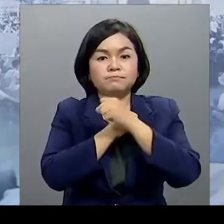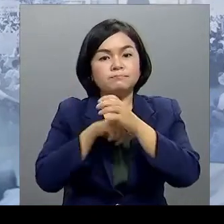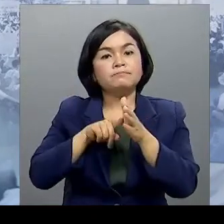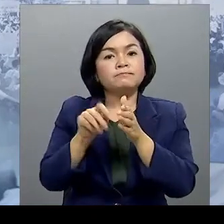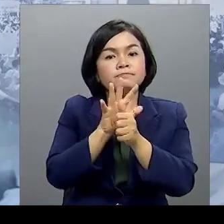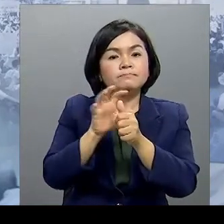ม.ค